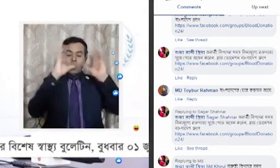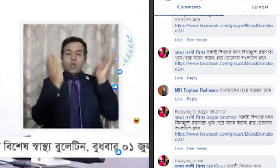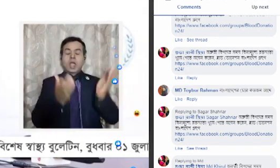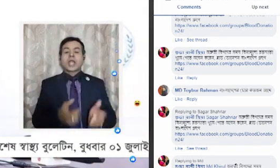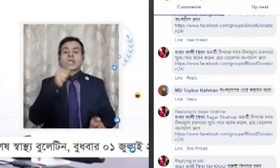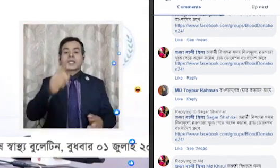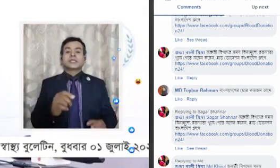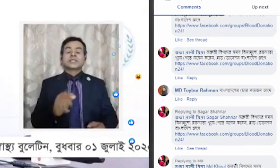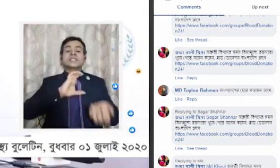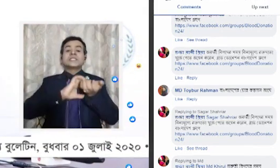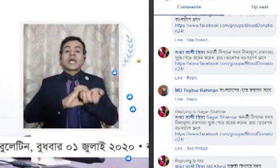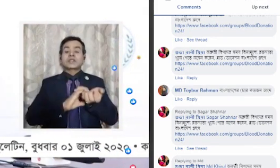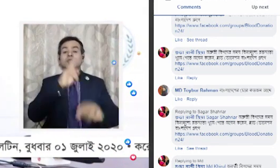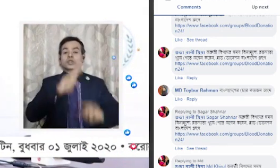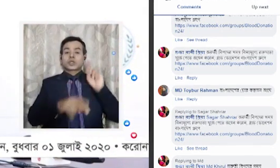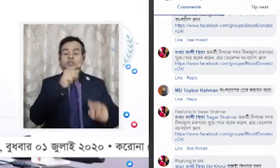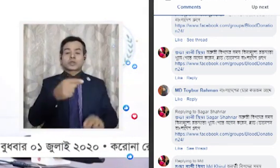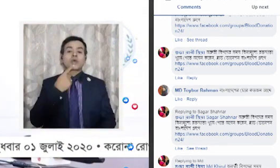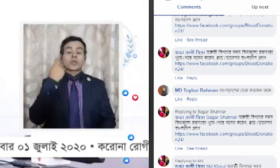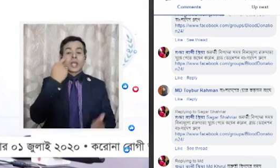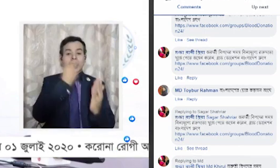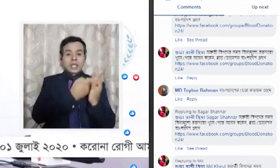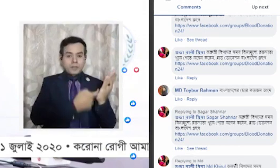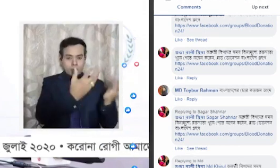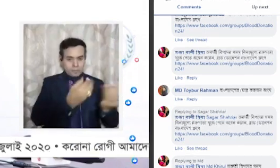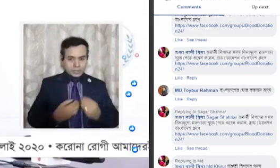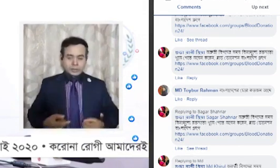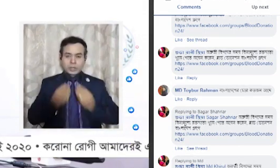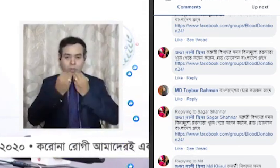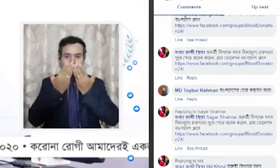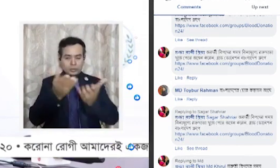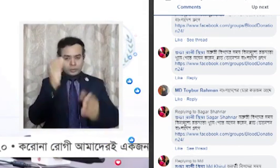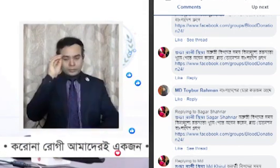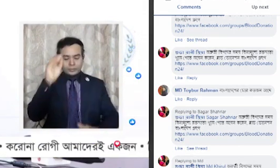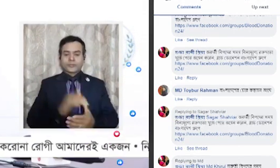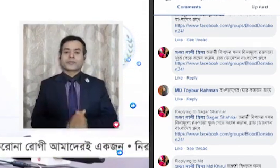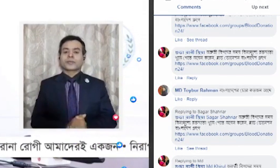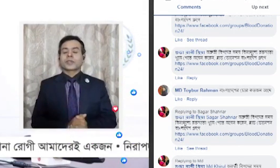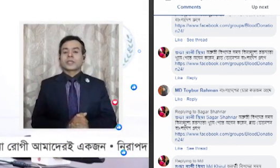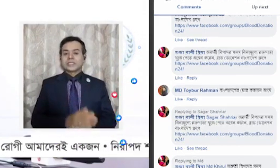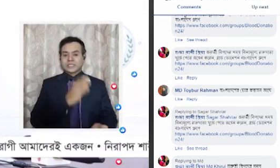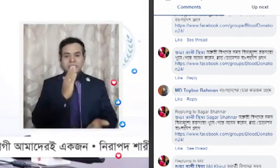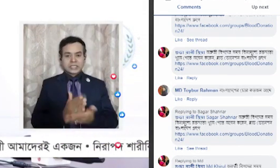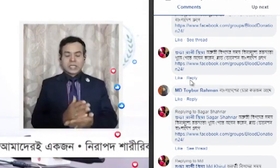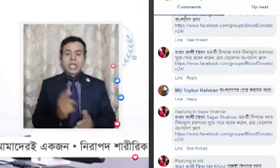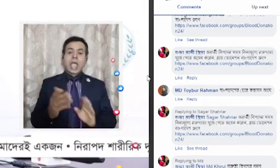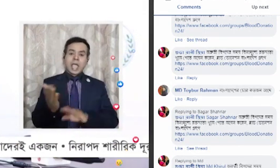5,03,862 জন। দক্ষিণ পূর্ব এশিয়া এবং বিশ্ব পরিস্থিতির সূত্র, বিশ্ব স্বাস্থ্য সংস্থা সিচুয়েশন রিপোর্ট,